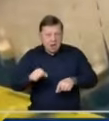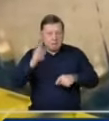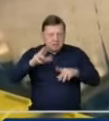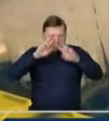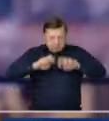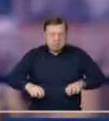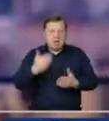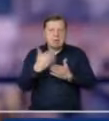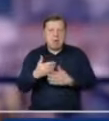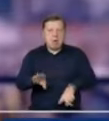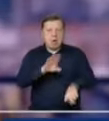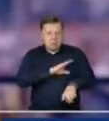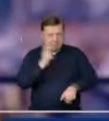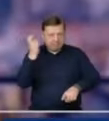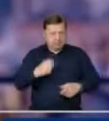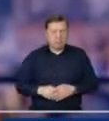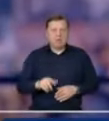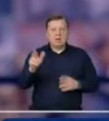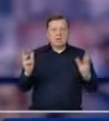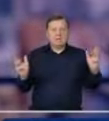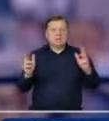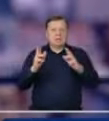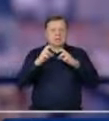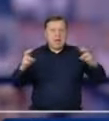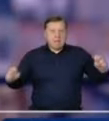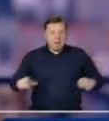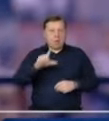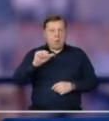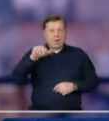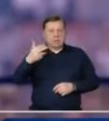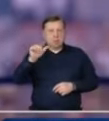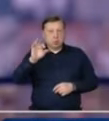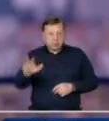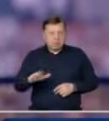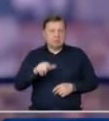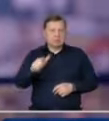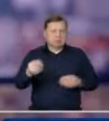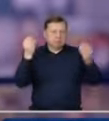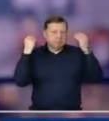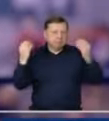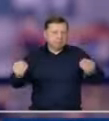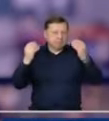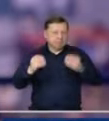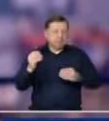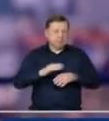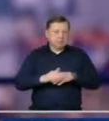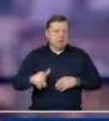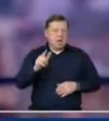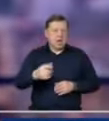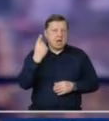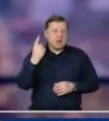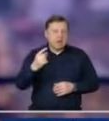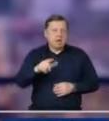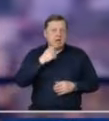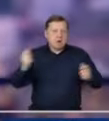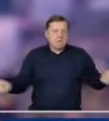wyginęły. Zamek w Łańcucie, jedna z najpiękniejszych rezydencji w Polsce, może poszczycić się jedyną na świecie dobrze zachowaną